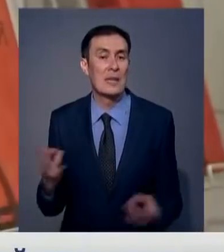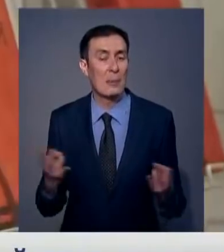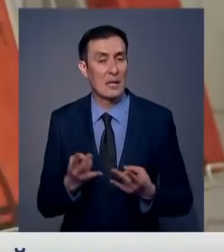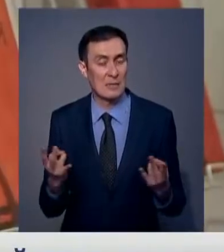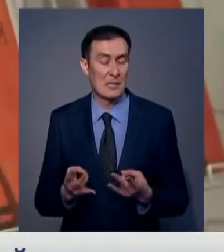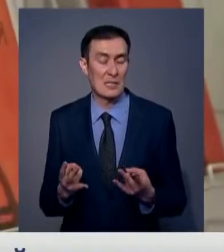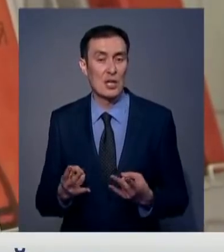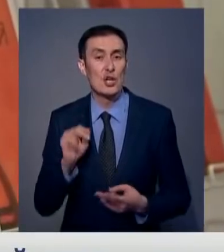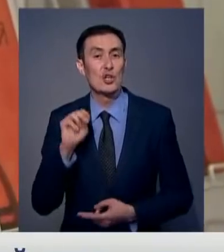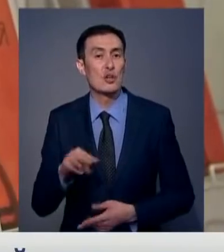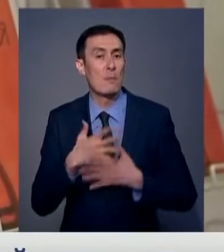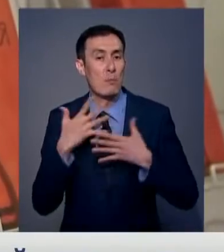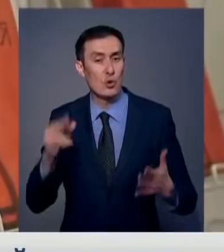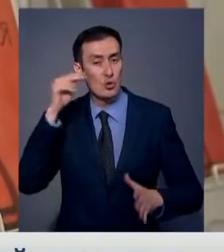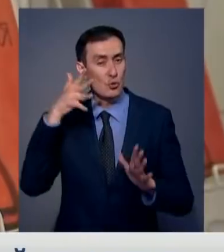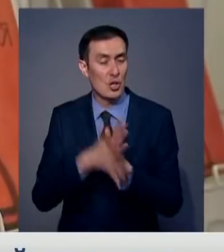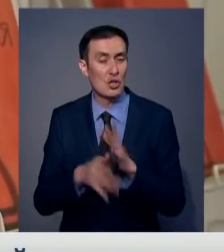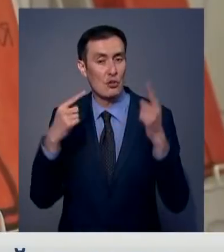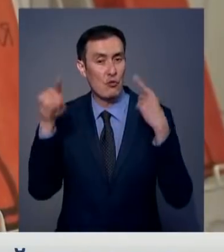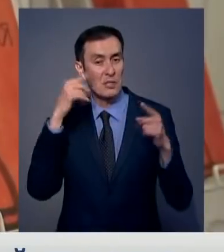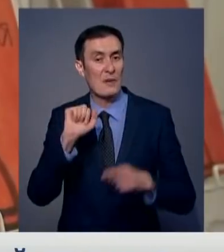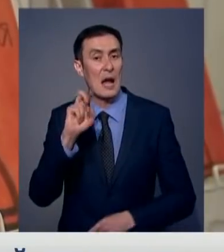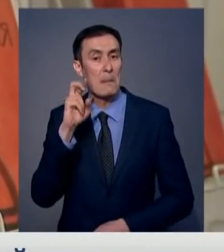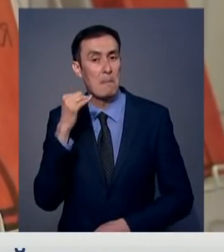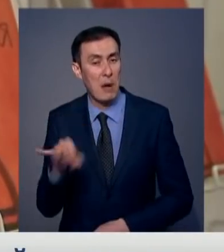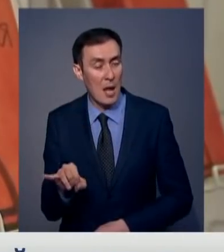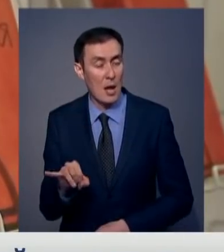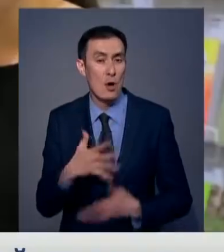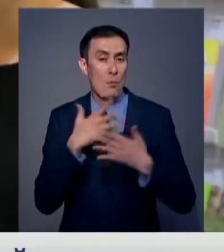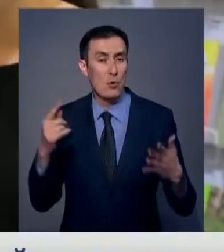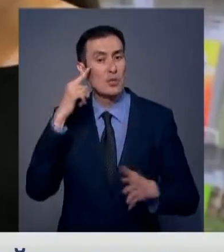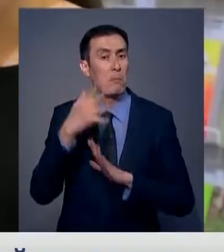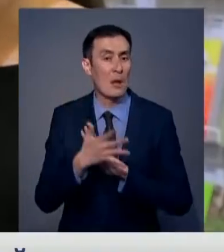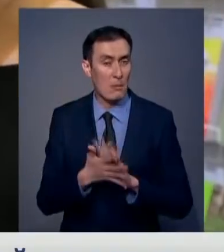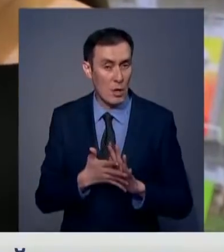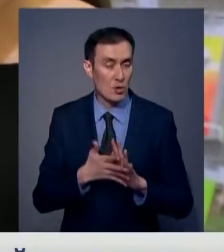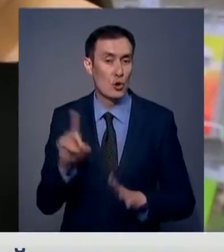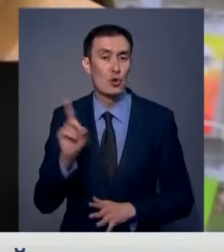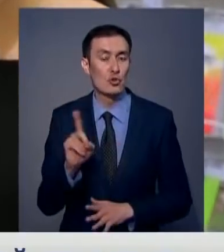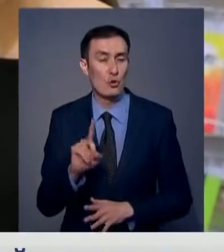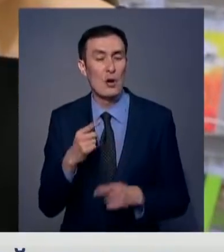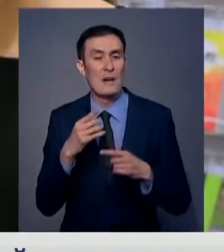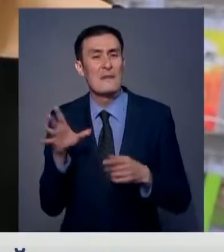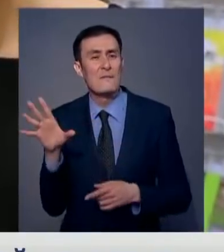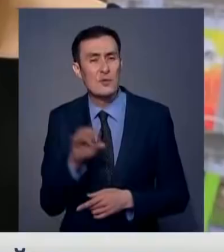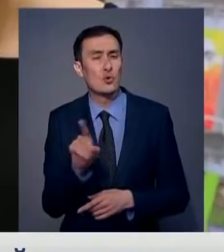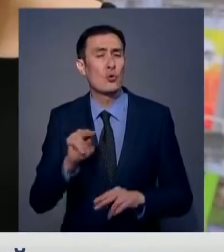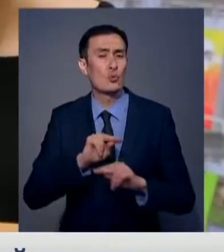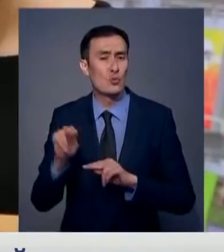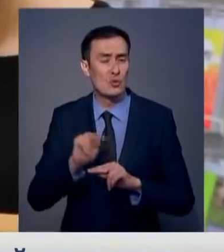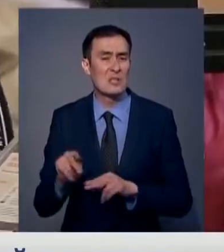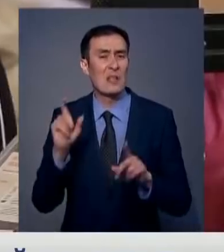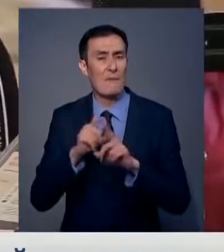необходимости. Сегодня, чем больше изучаешь творчество Абая, тем больше приходишь к той мысли, что все те слова, которые он говорил